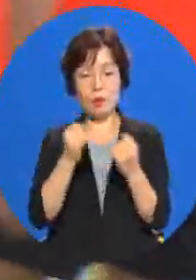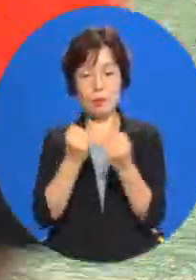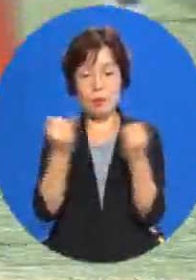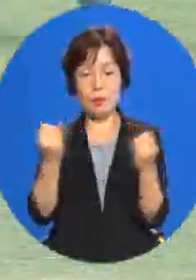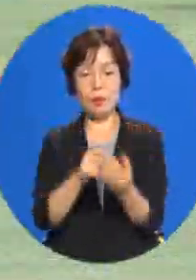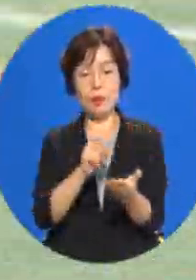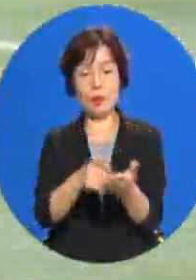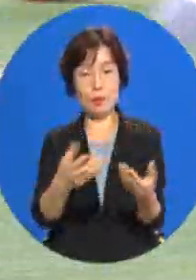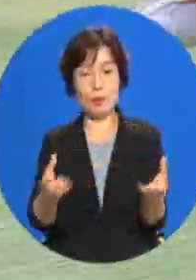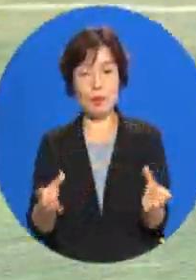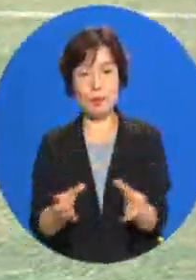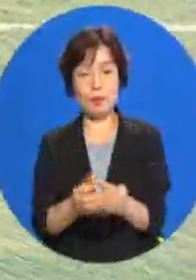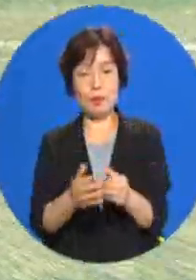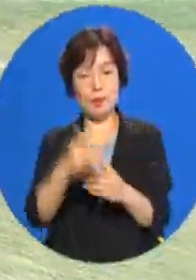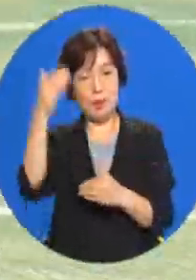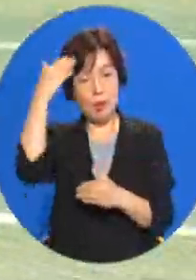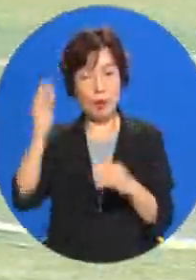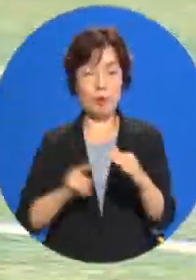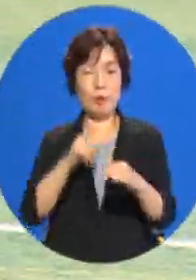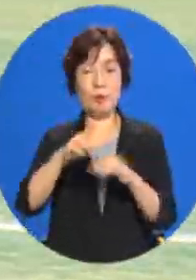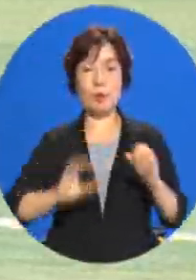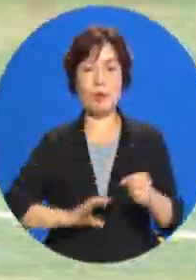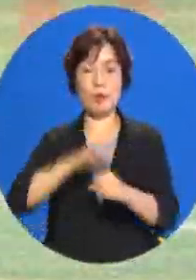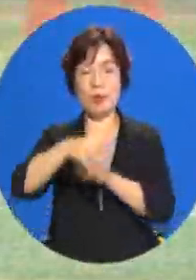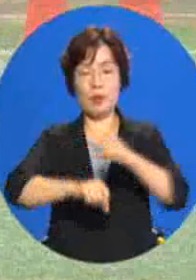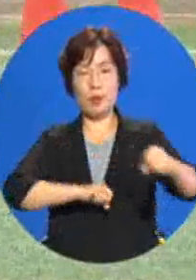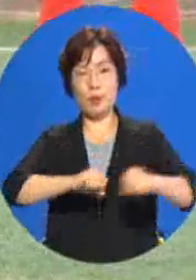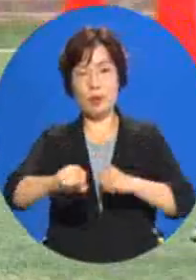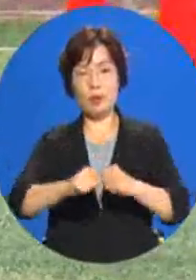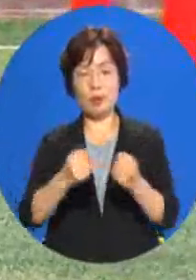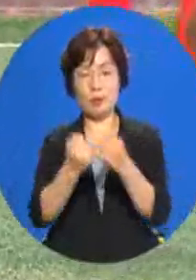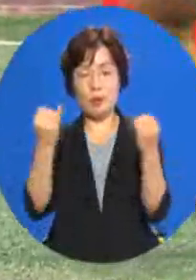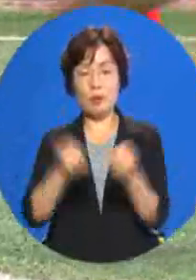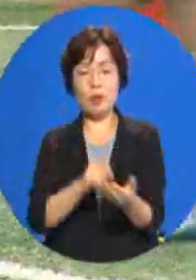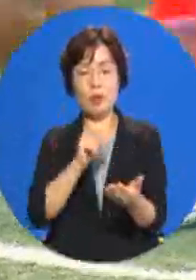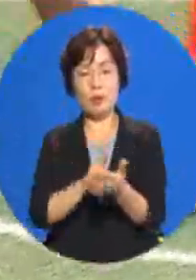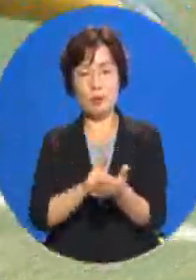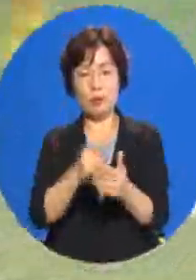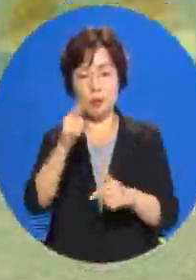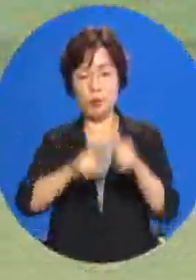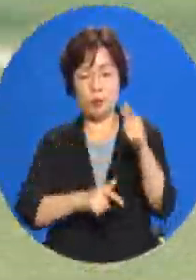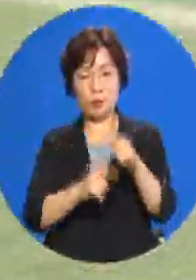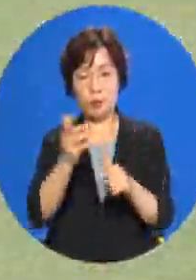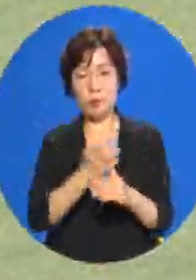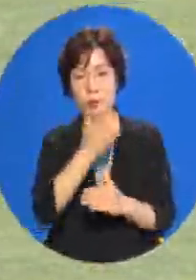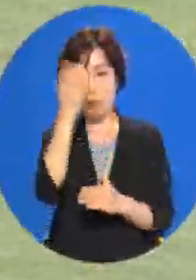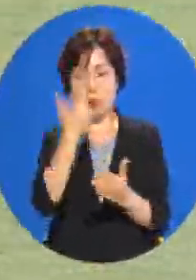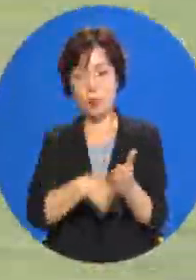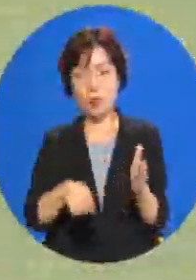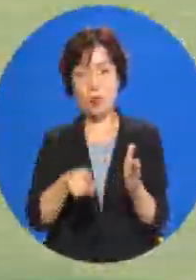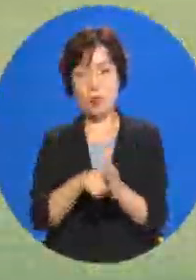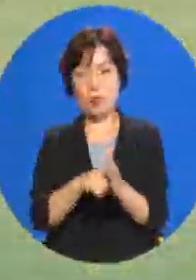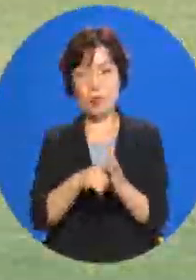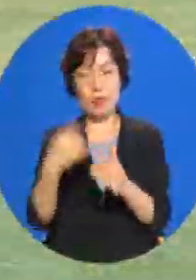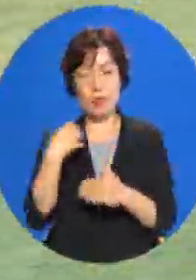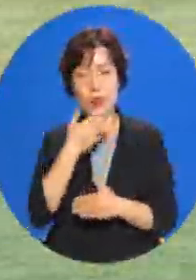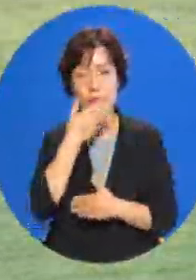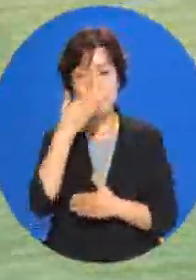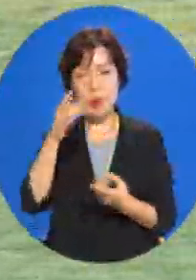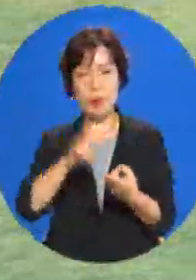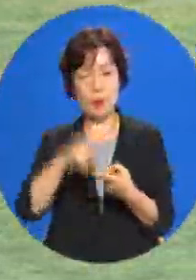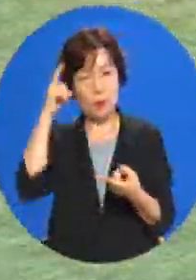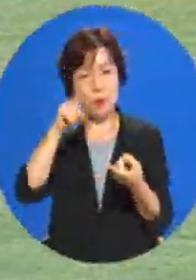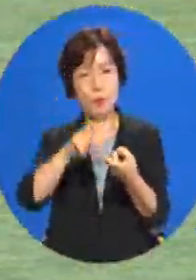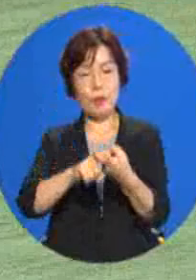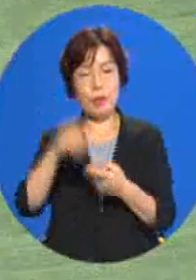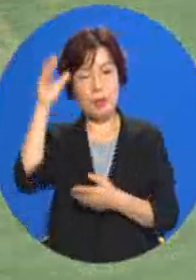여자축구부. 한국을 넘어 세계에서 활약하는 여자축구 꿈나무를 길러낼 인큐베이터 역할을 할 수 있을지